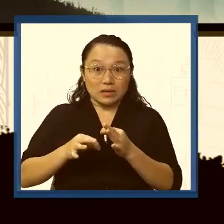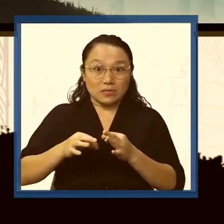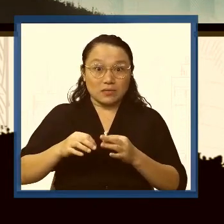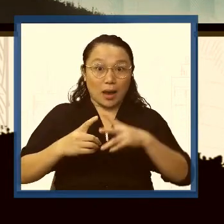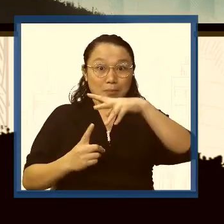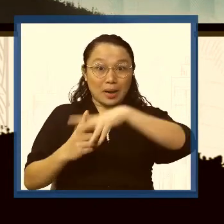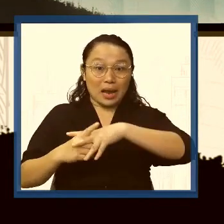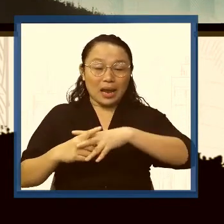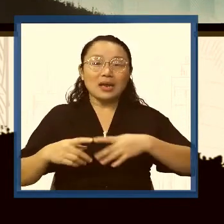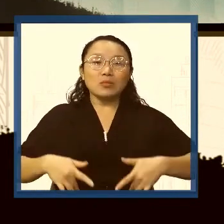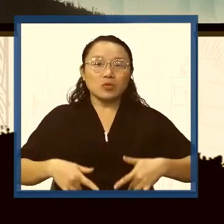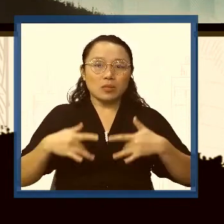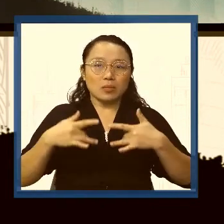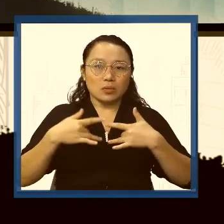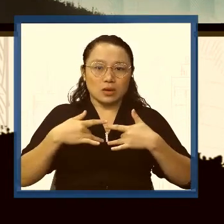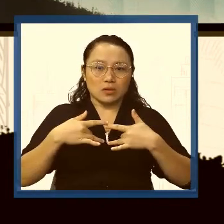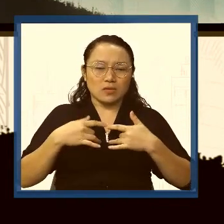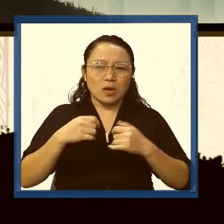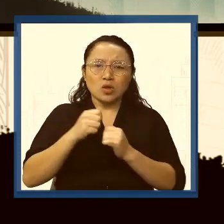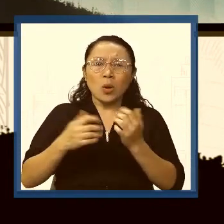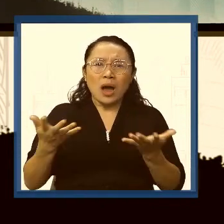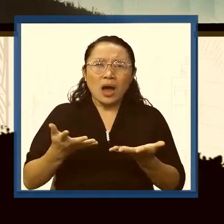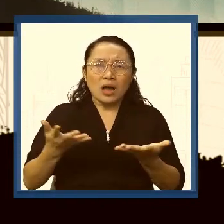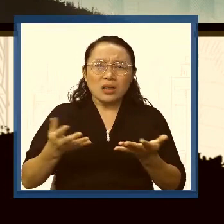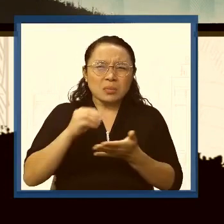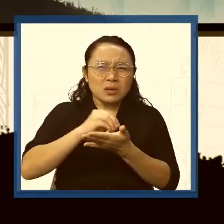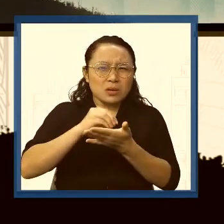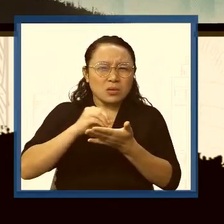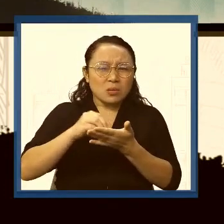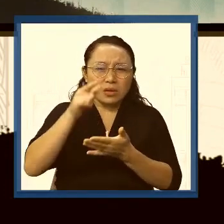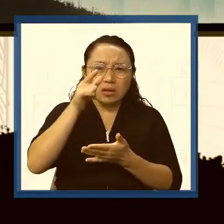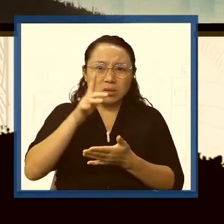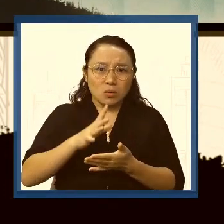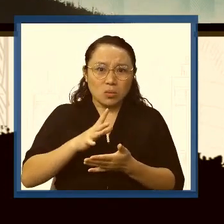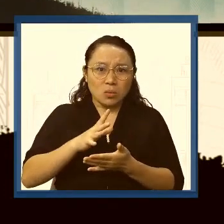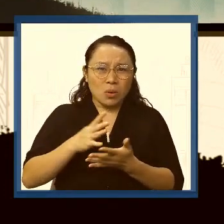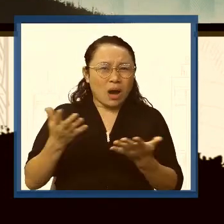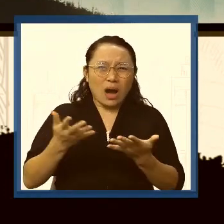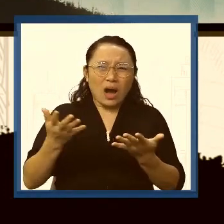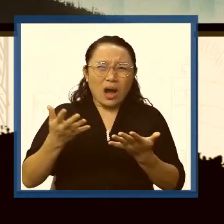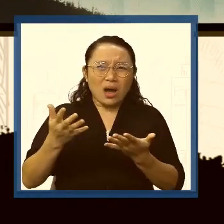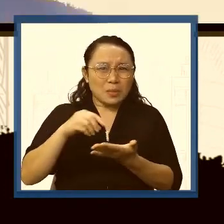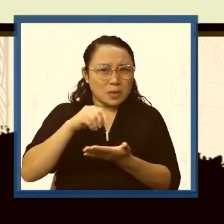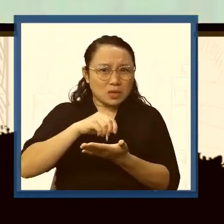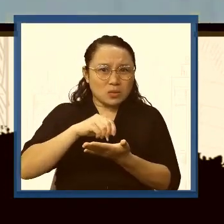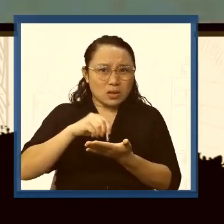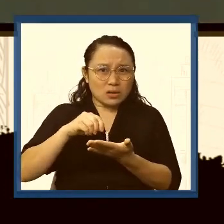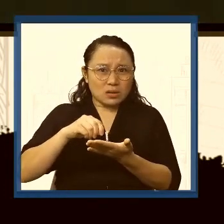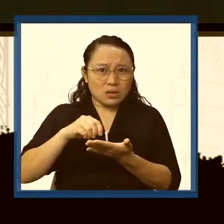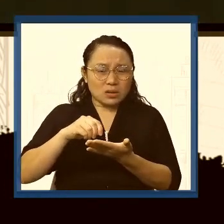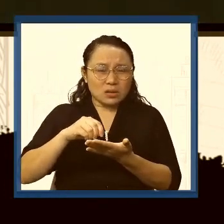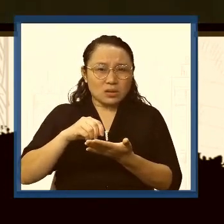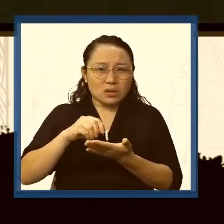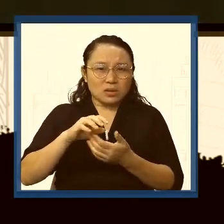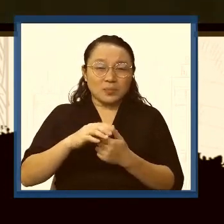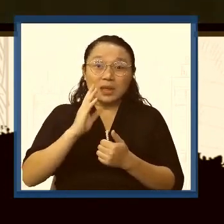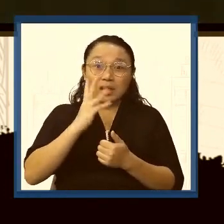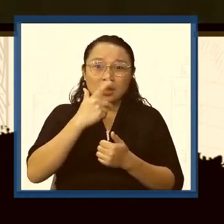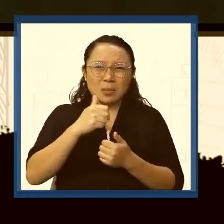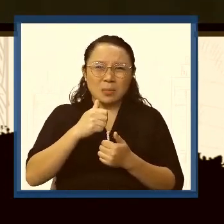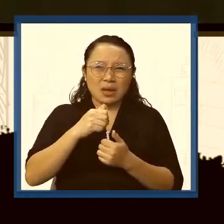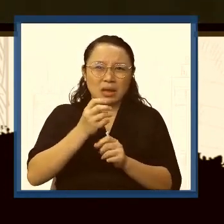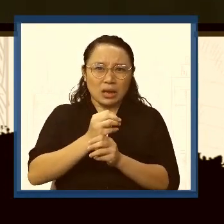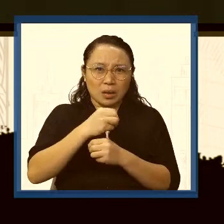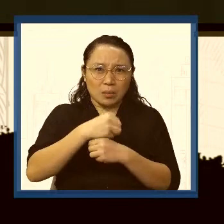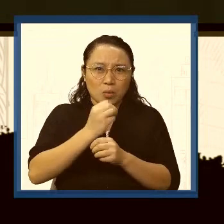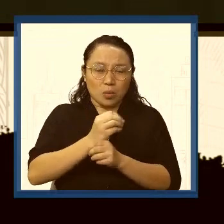Apan asa man gisulat sa Dios kini maong balaod sa diha nga siya naghimo niini.